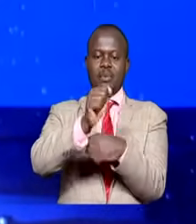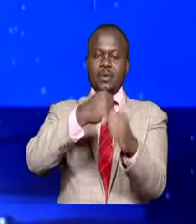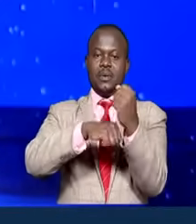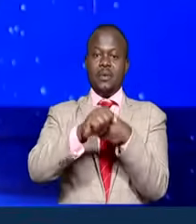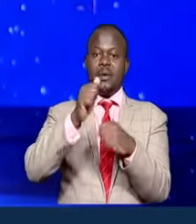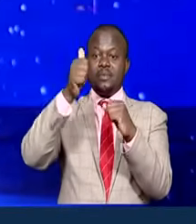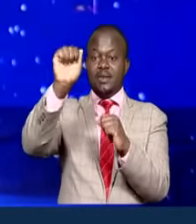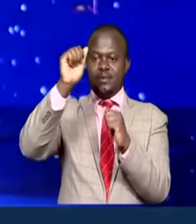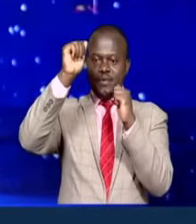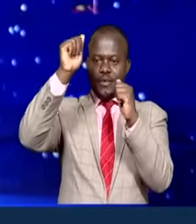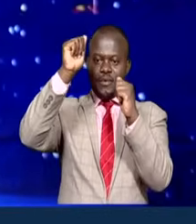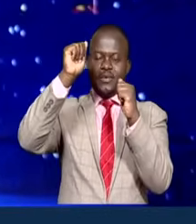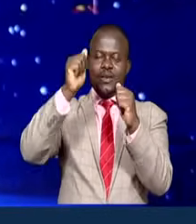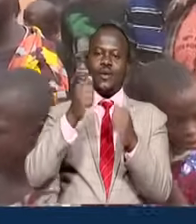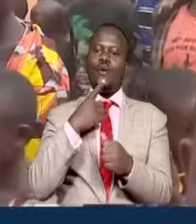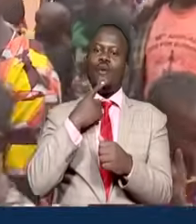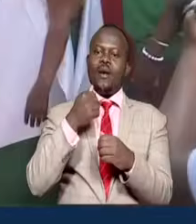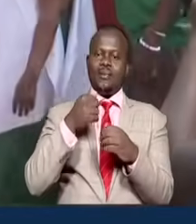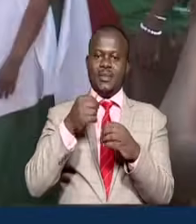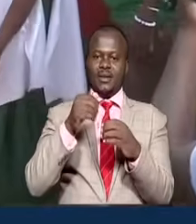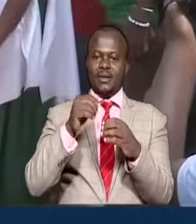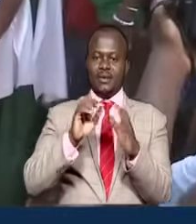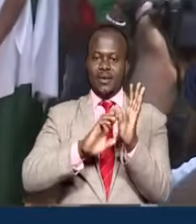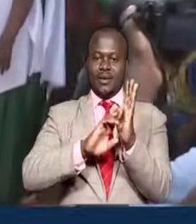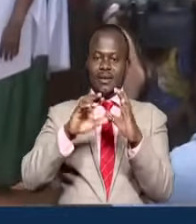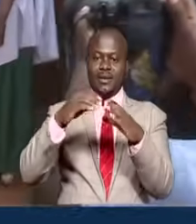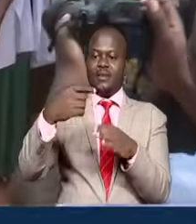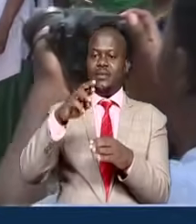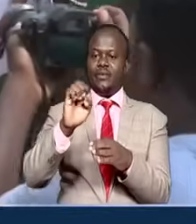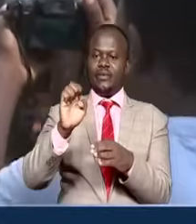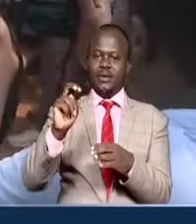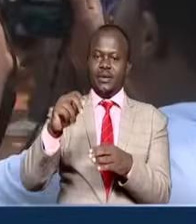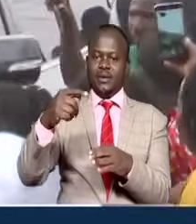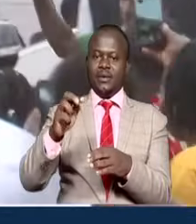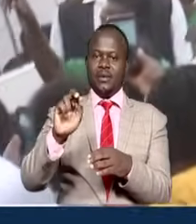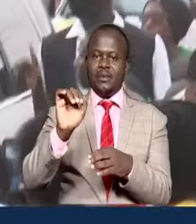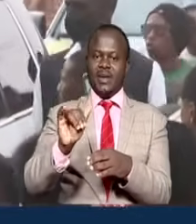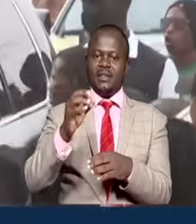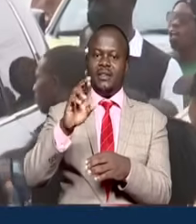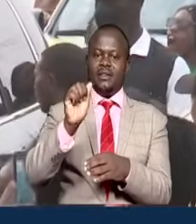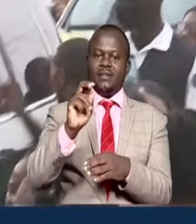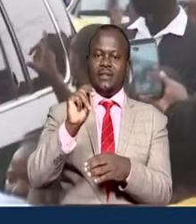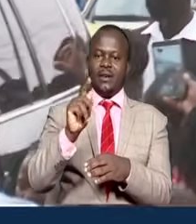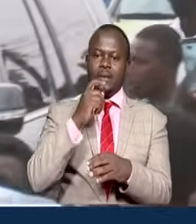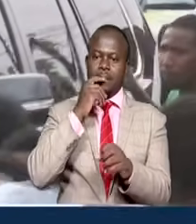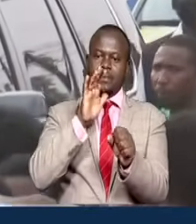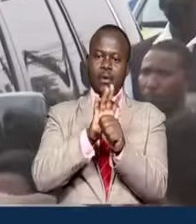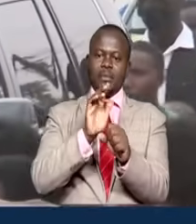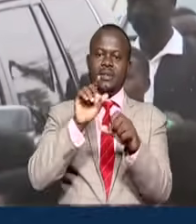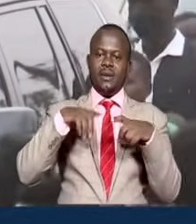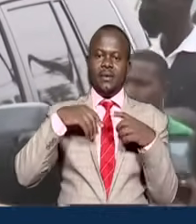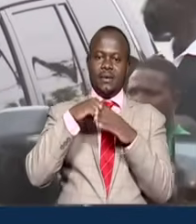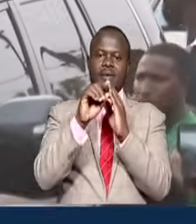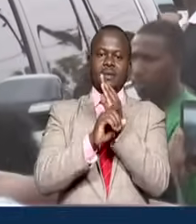byo kwiyamamaza kuri uyu wa mbere, umukandida w'ishyaka rya Democratic Green Party of Rwanda Frank Habineza yasezeranyije abatuye uture